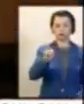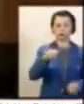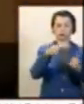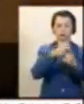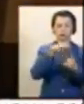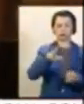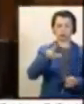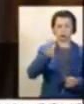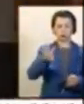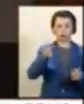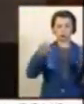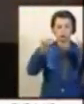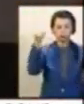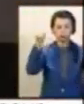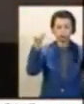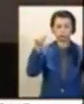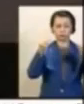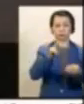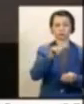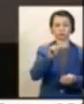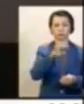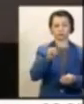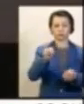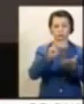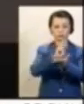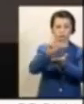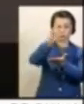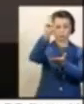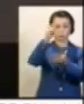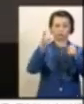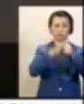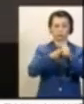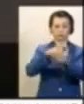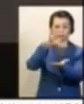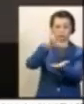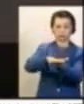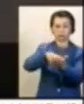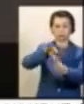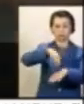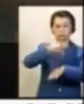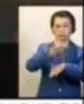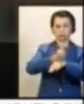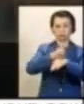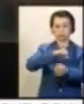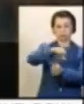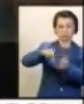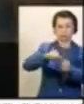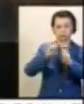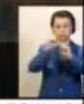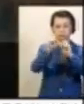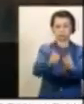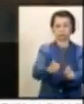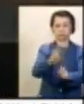Pada majlis berkenaan, UIAM merupakan universiti pertama di negara ini mengiktiraf pertubuhan sosial dengan memberi